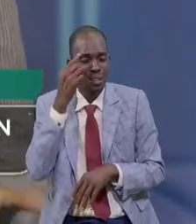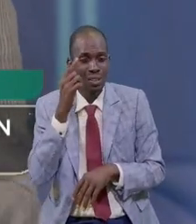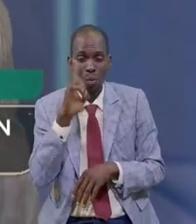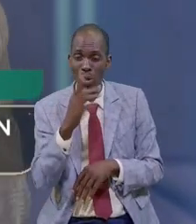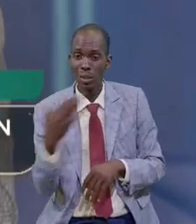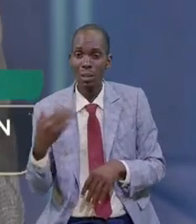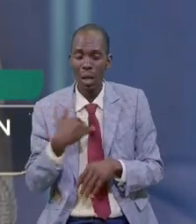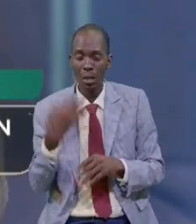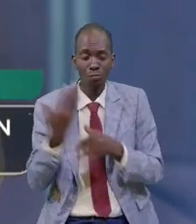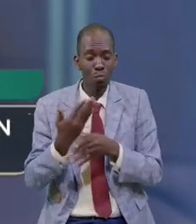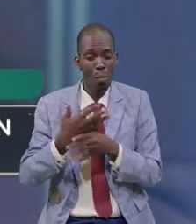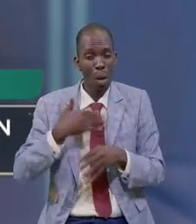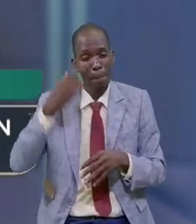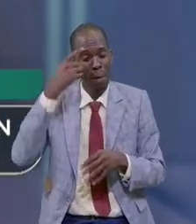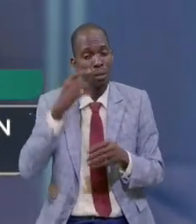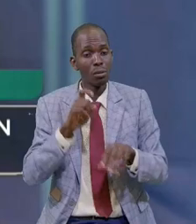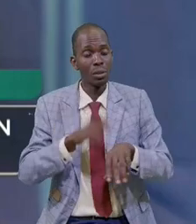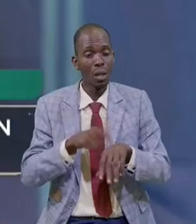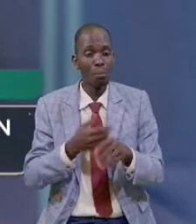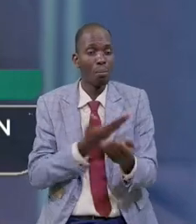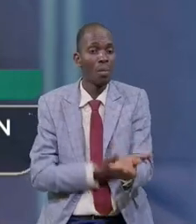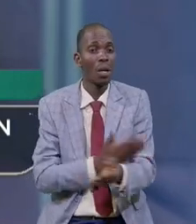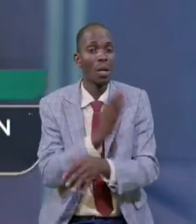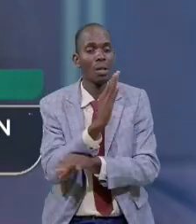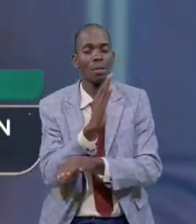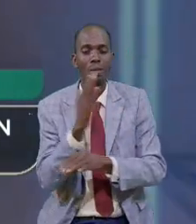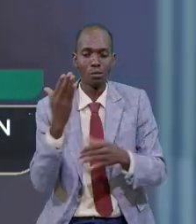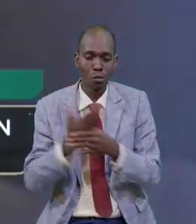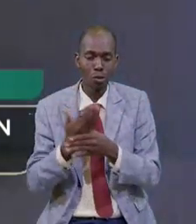la journée survienne et j'ai un